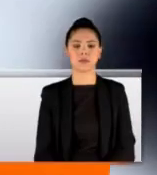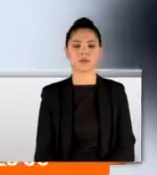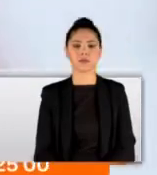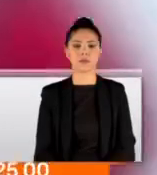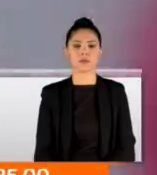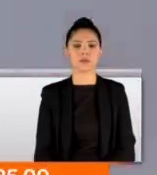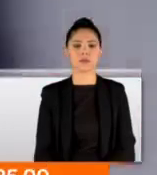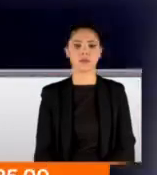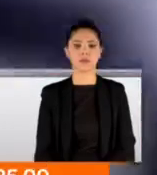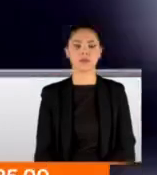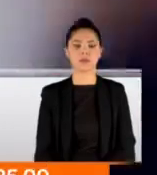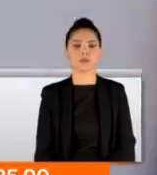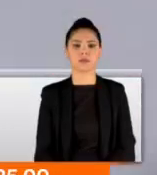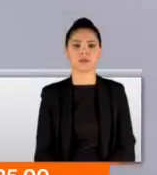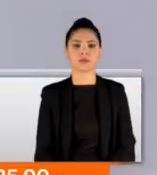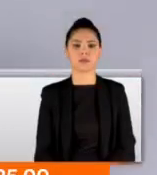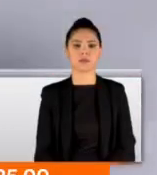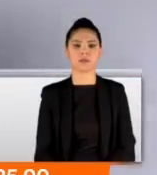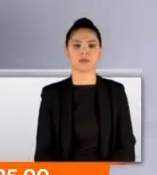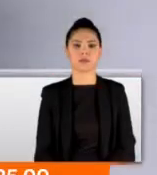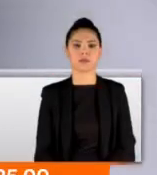Apartman gitti ya.